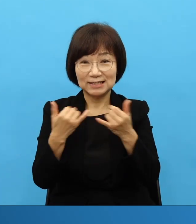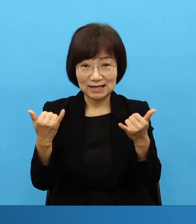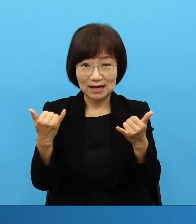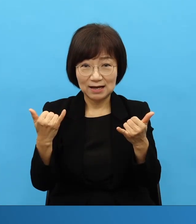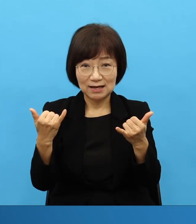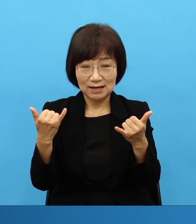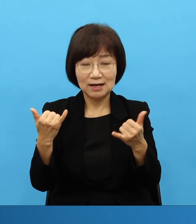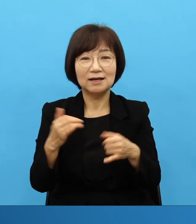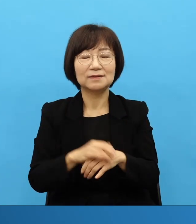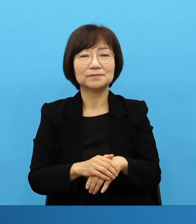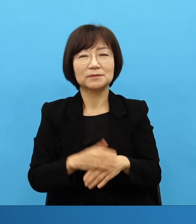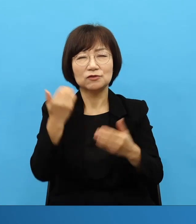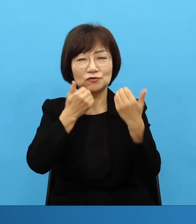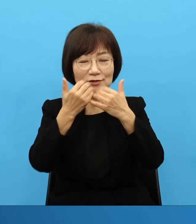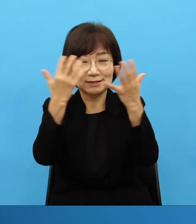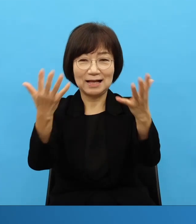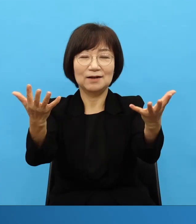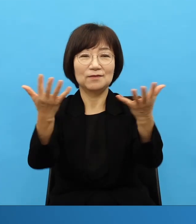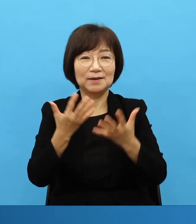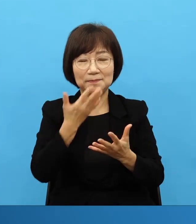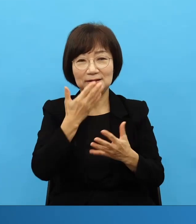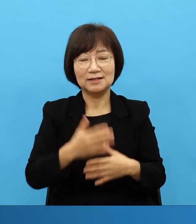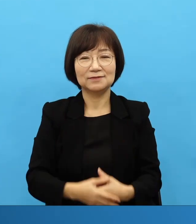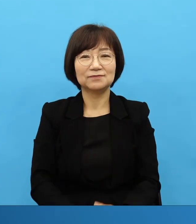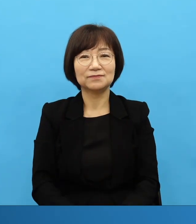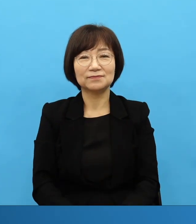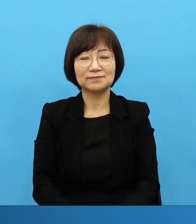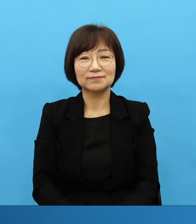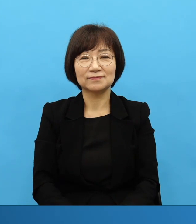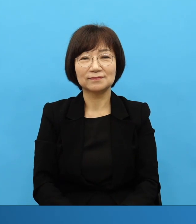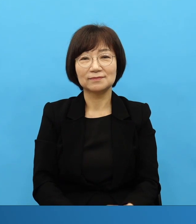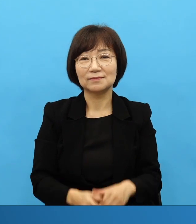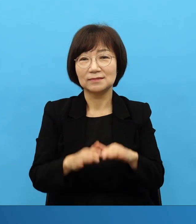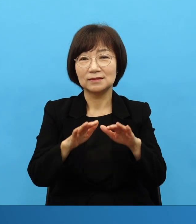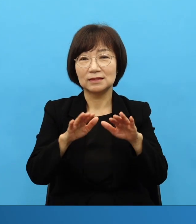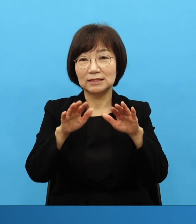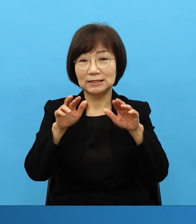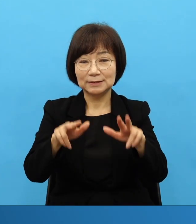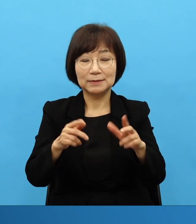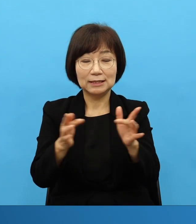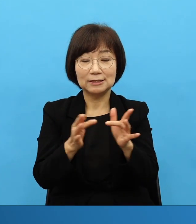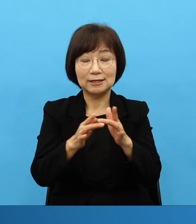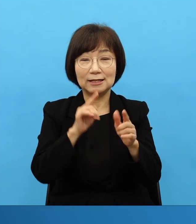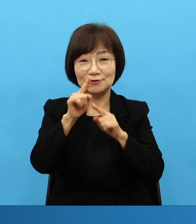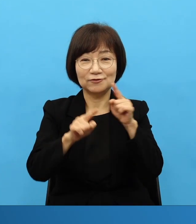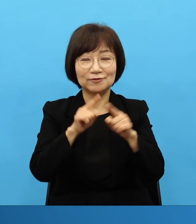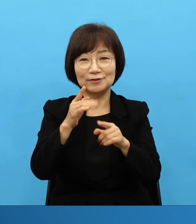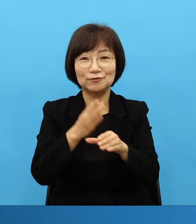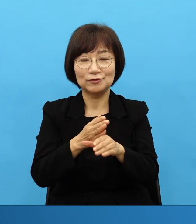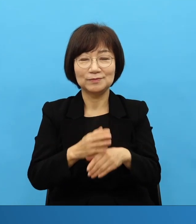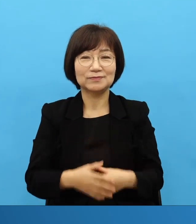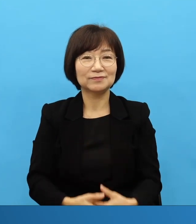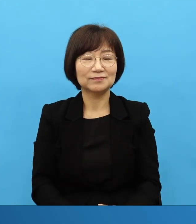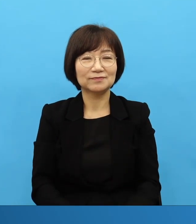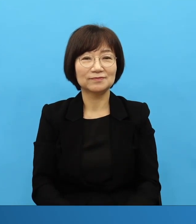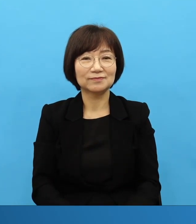현장을 마음 담은 누구나 참여할 수 있습니다. 현재 위아.kr에서 등록받고 있습니다.